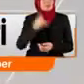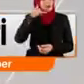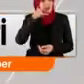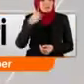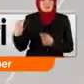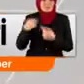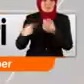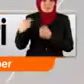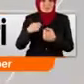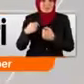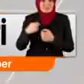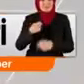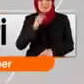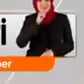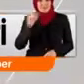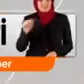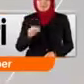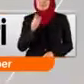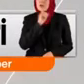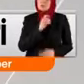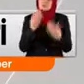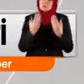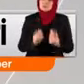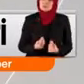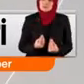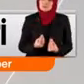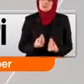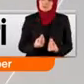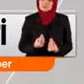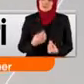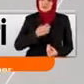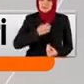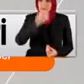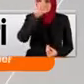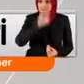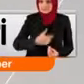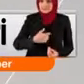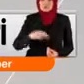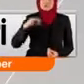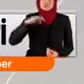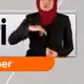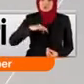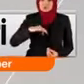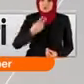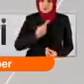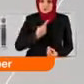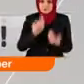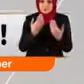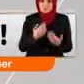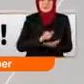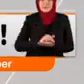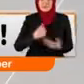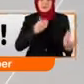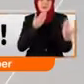bunun bir yanlış olduğunu ve kendi kişiliğimi şirketimi ve hepsini